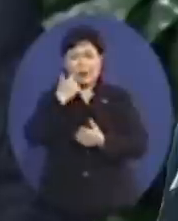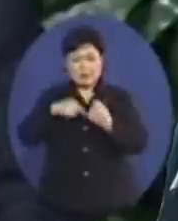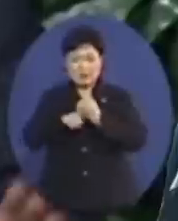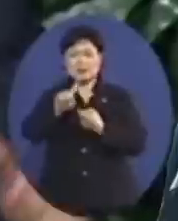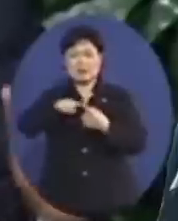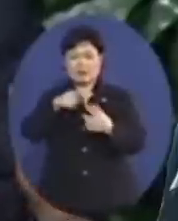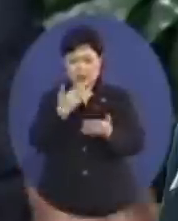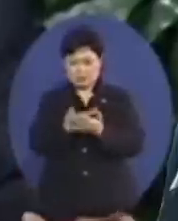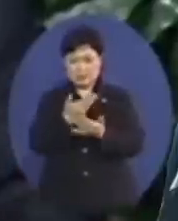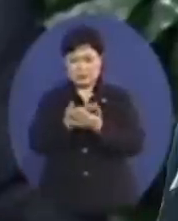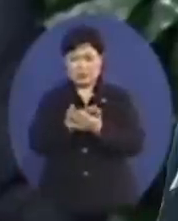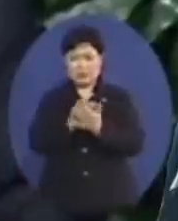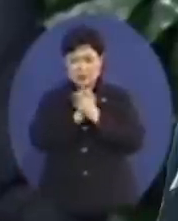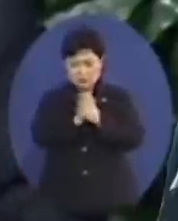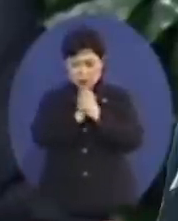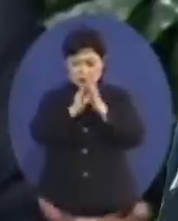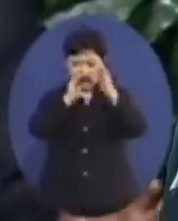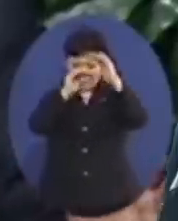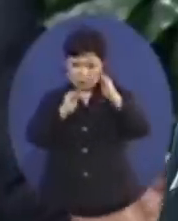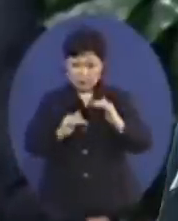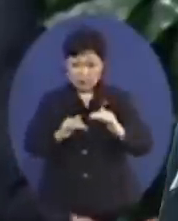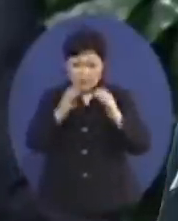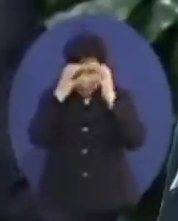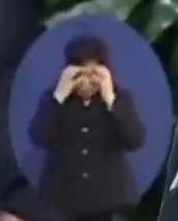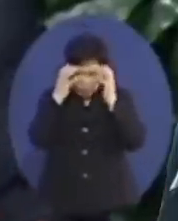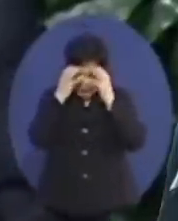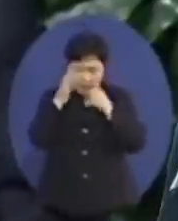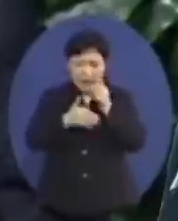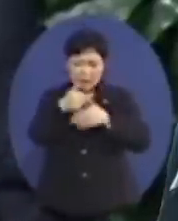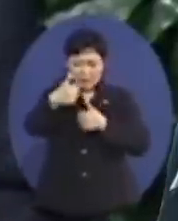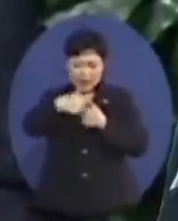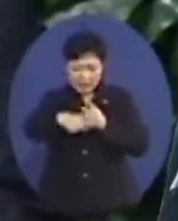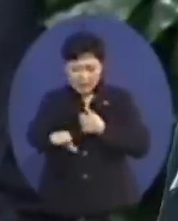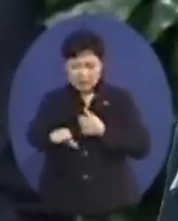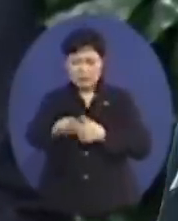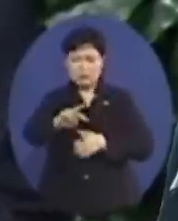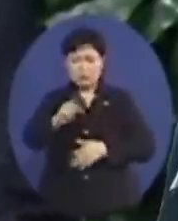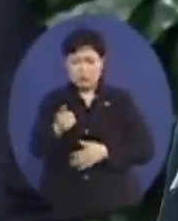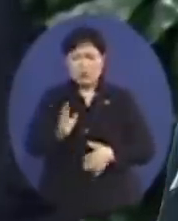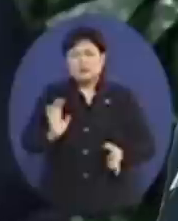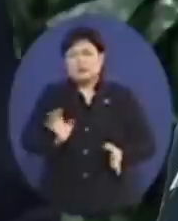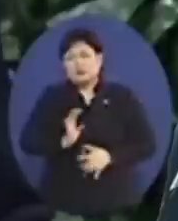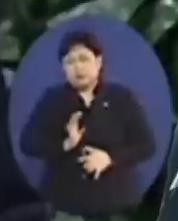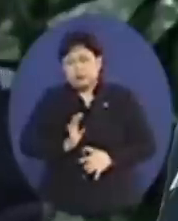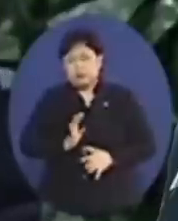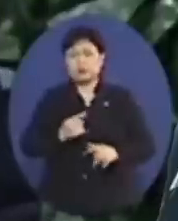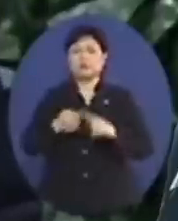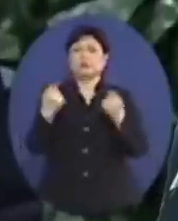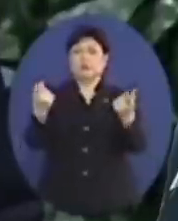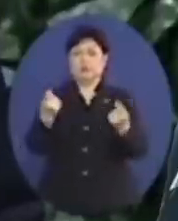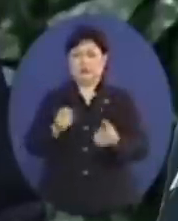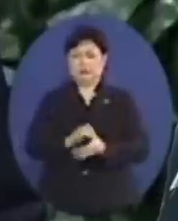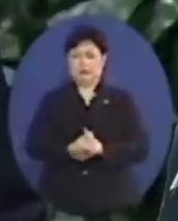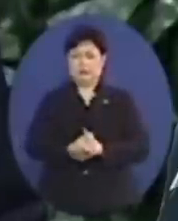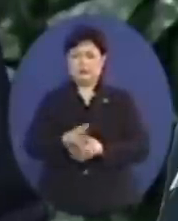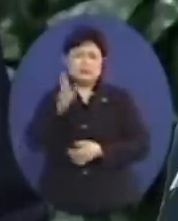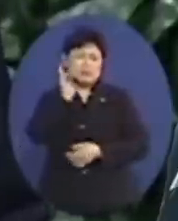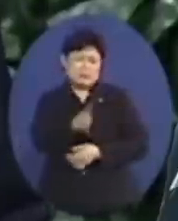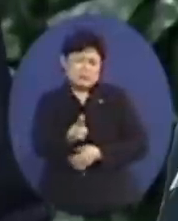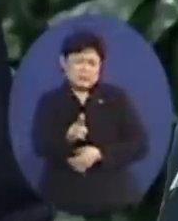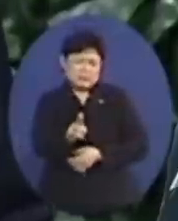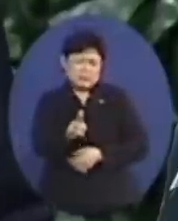왜냐하면 이 고난이 하나님의 아들조차 두려워하는 고난입니다. 얼마나